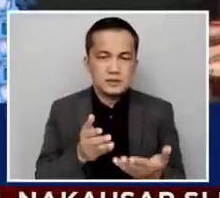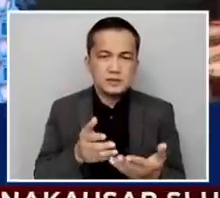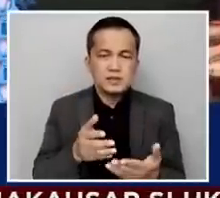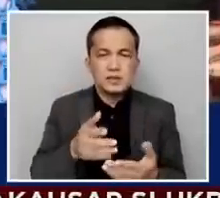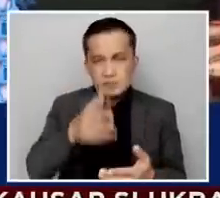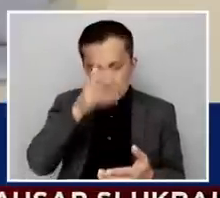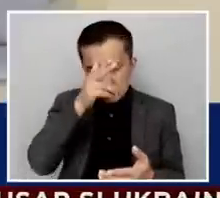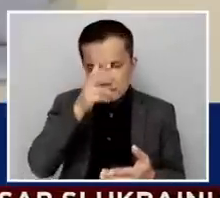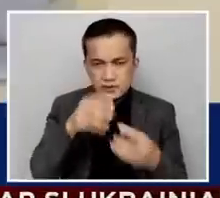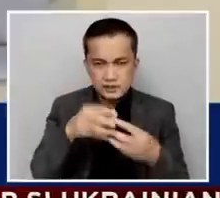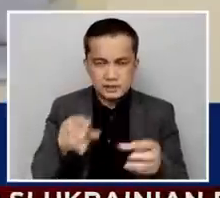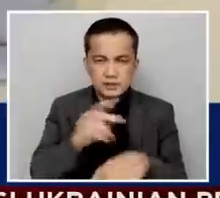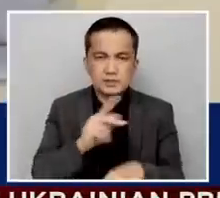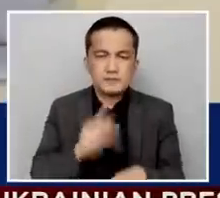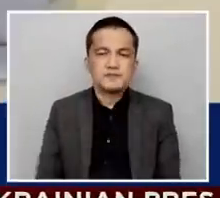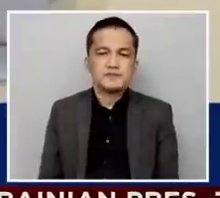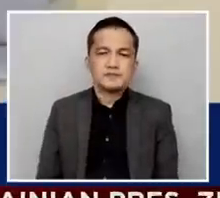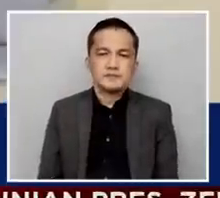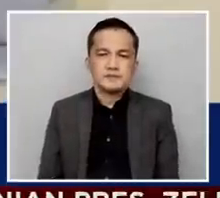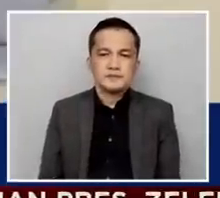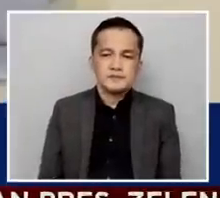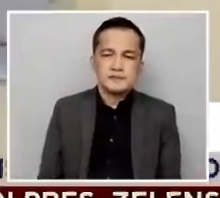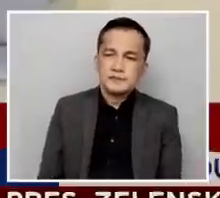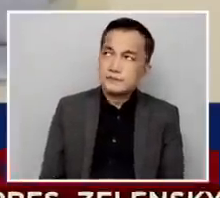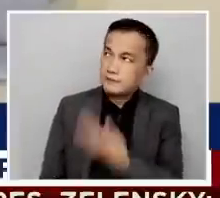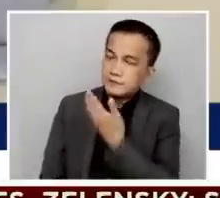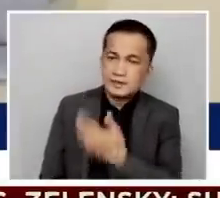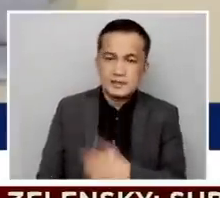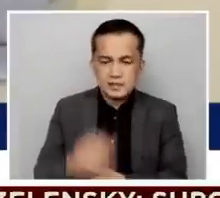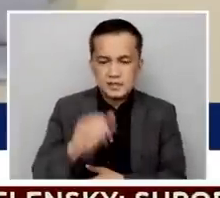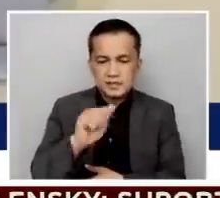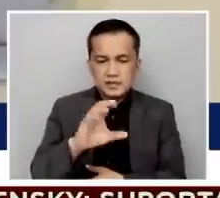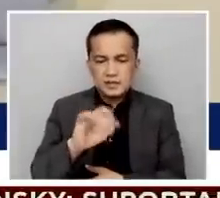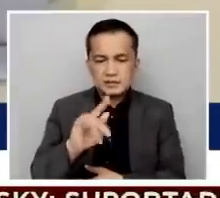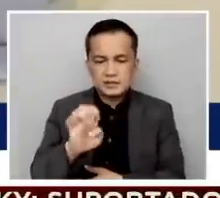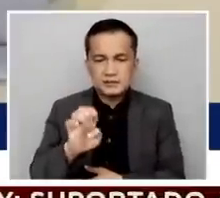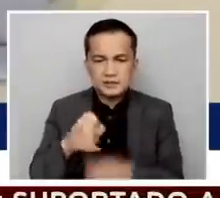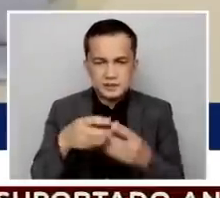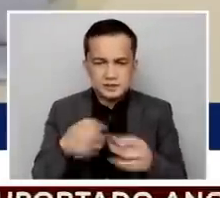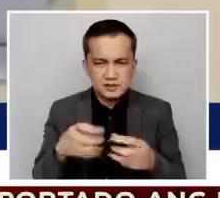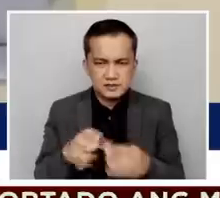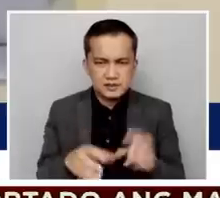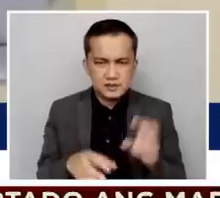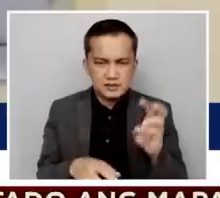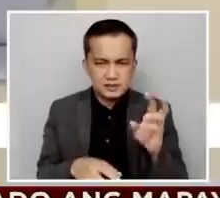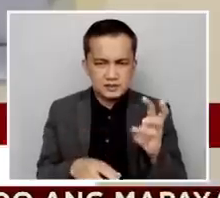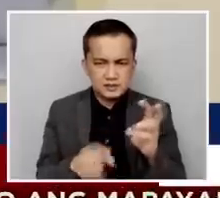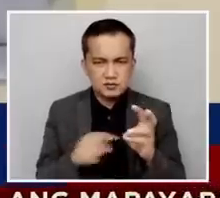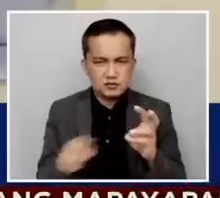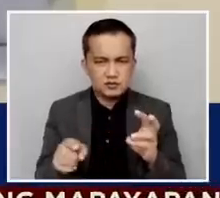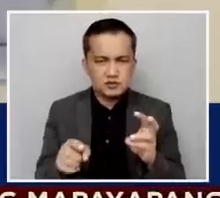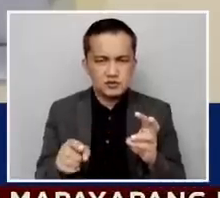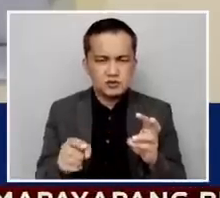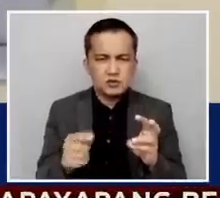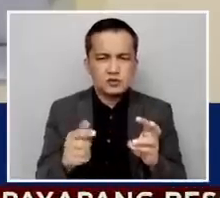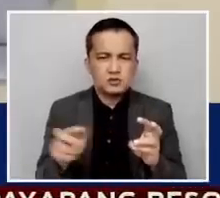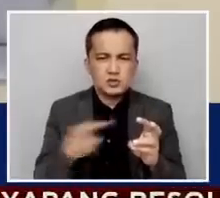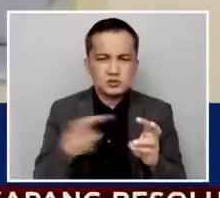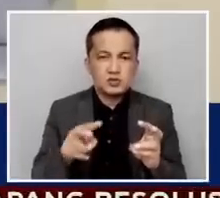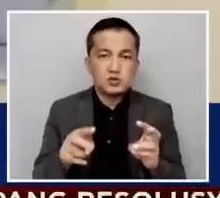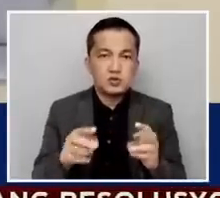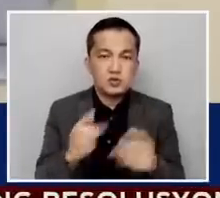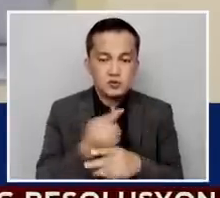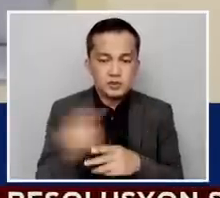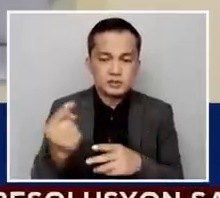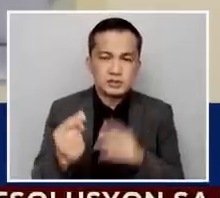itlog sa bansa. Active na laying stage na kasi nag-range siya from 16 to 22 weeks old. Yes.